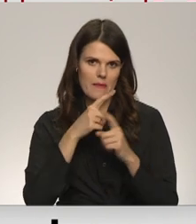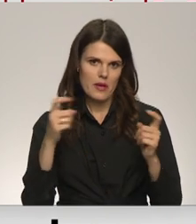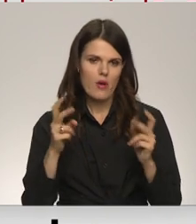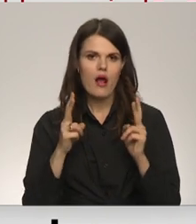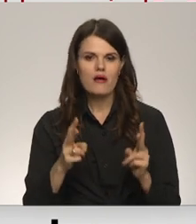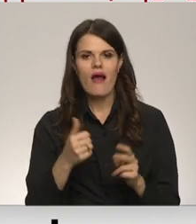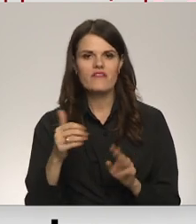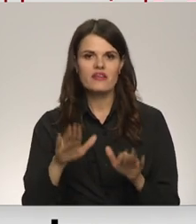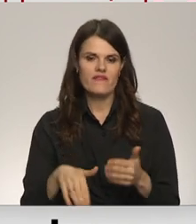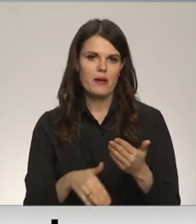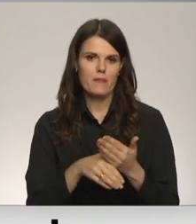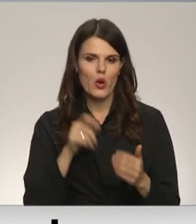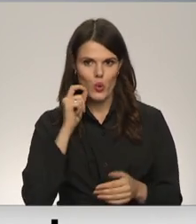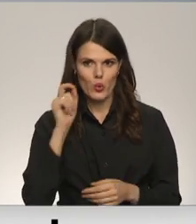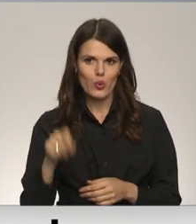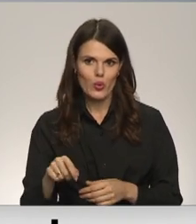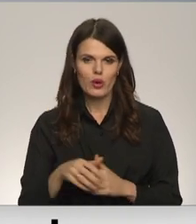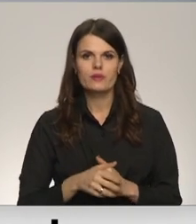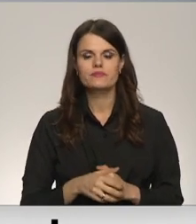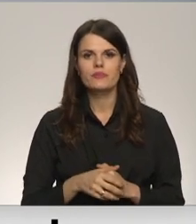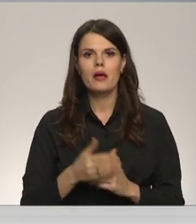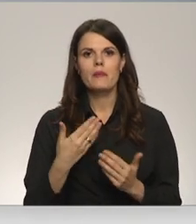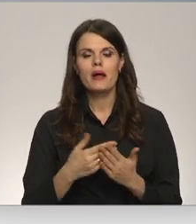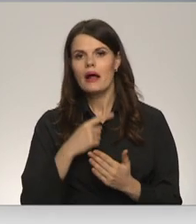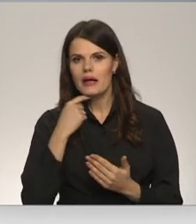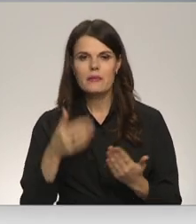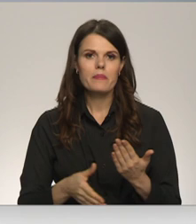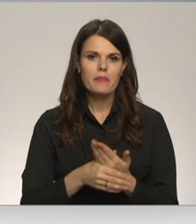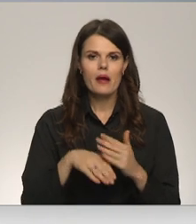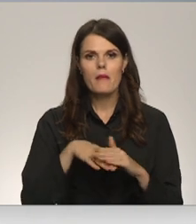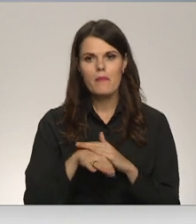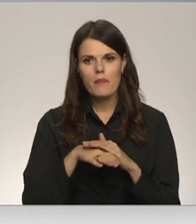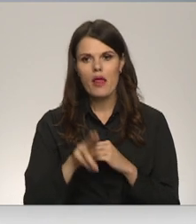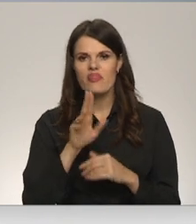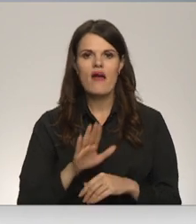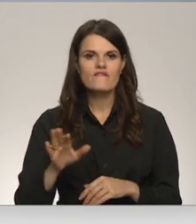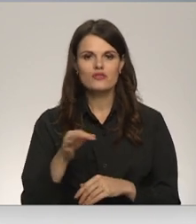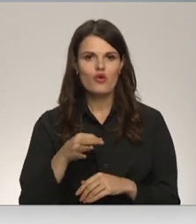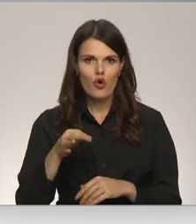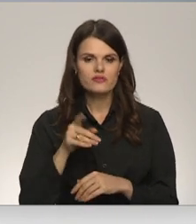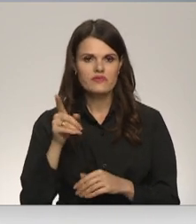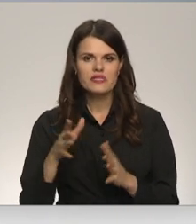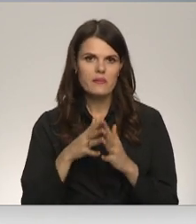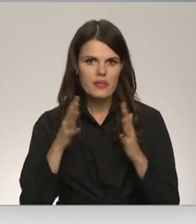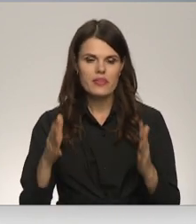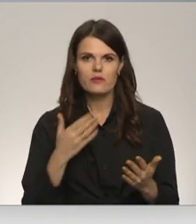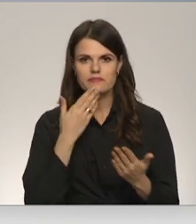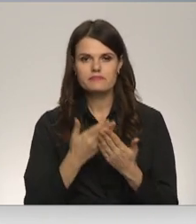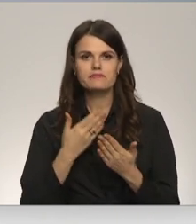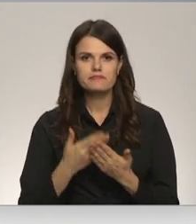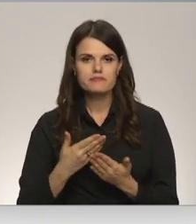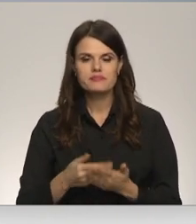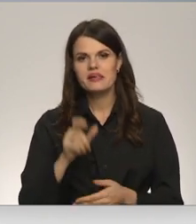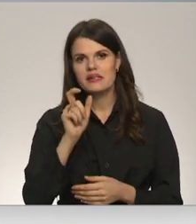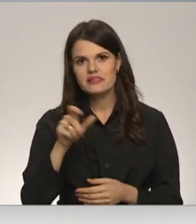viņi var palīdzēt Ukraiņiem. Nu, respektīvi, gribu palīdzēt bēgļiem, kā nevaldības organizācija, viņiem arī ir ļoti daudz piedāvājumu, kur